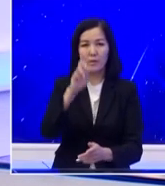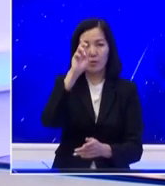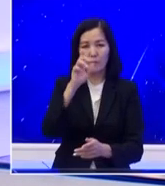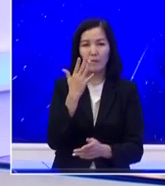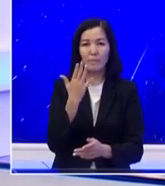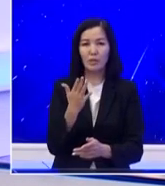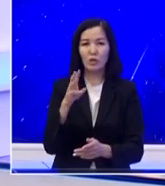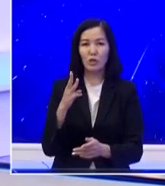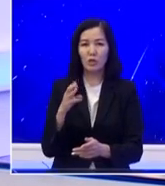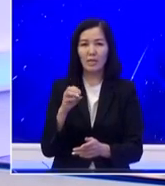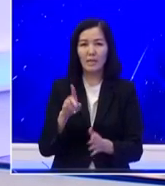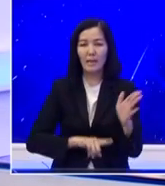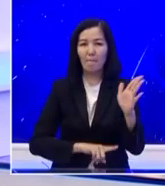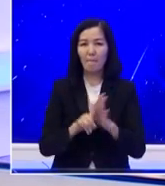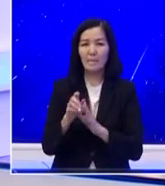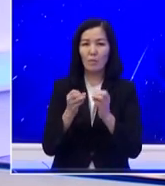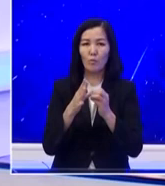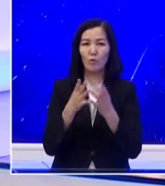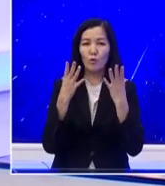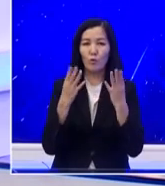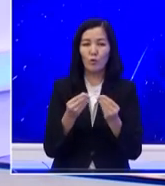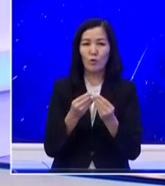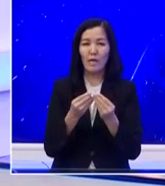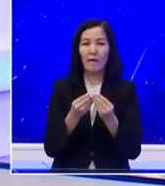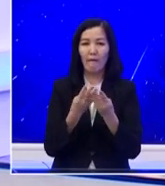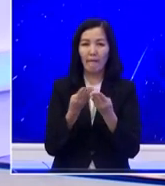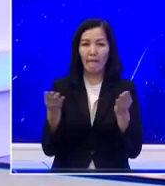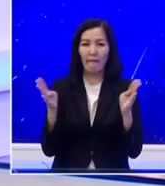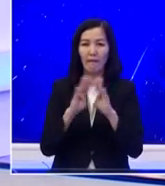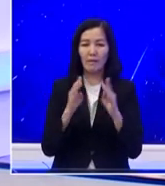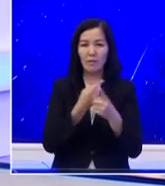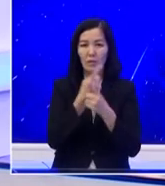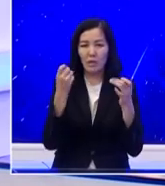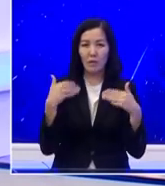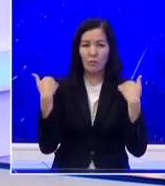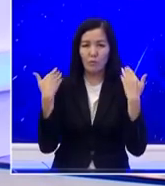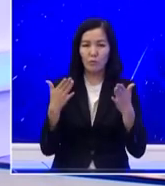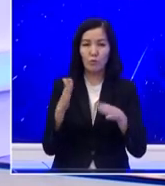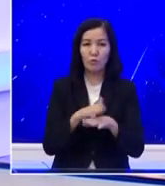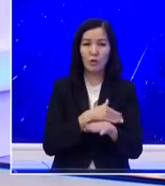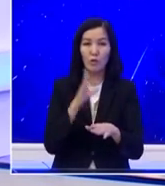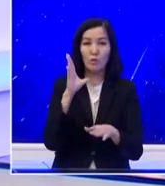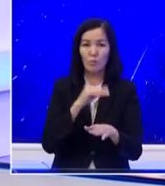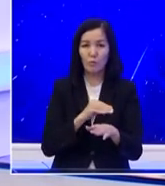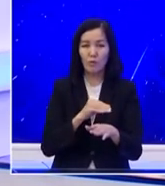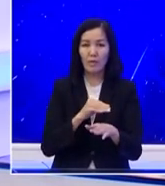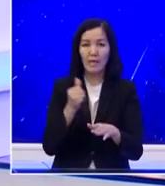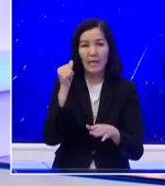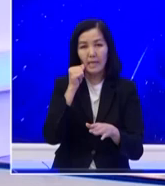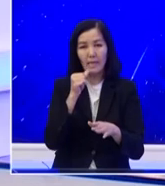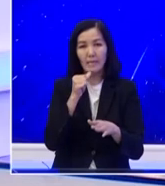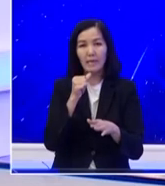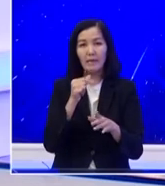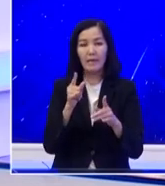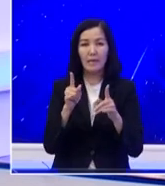Үкімет 5 шілдеден бастап 14 күнге карантин жариялау туралы жоспарын ұсынды. Ол ұзартылуы да мүмкін. Ертең